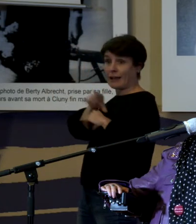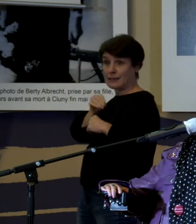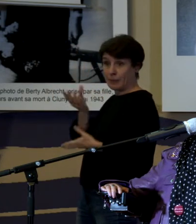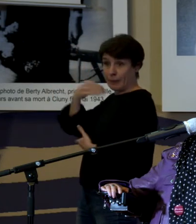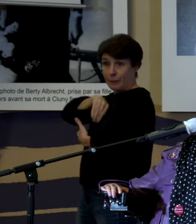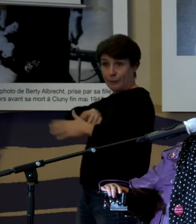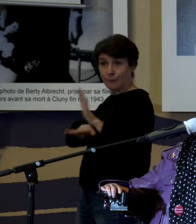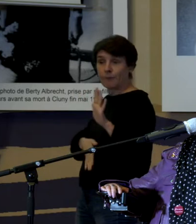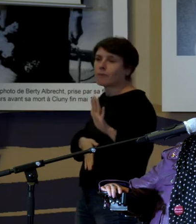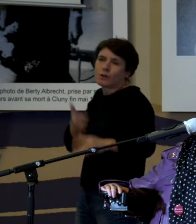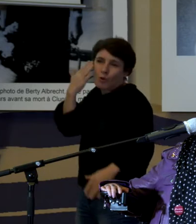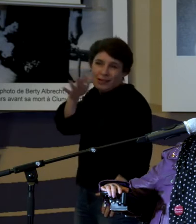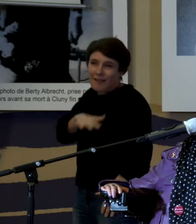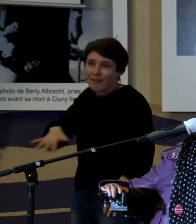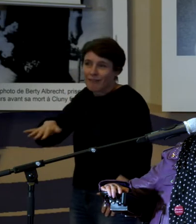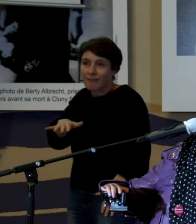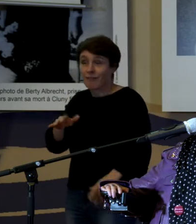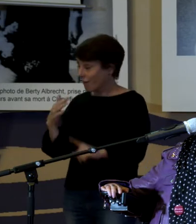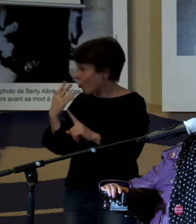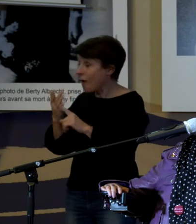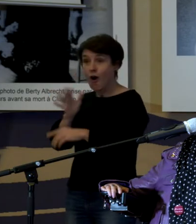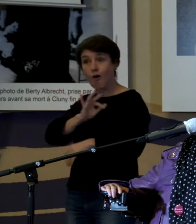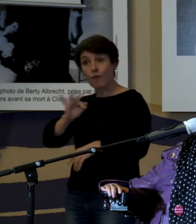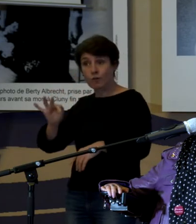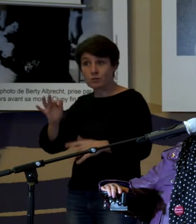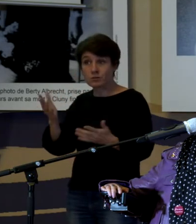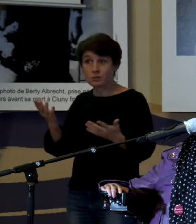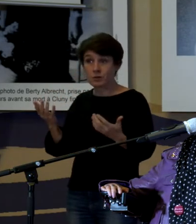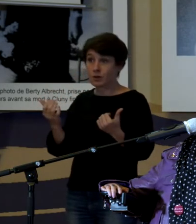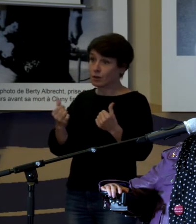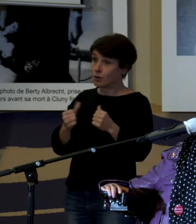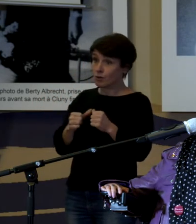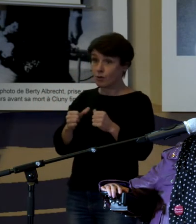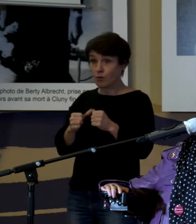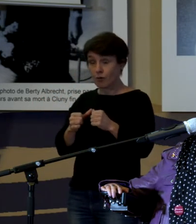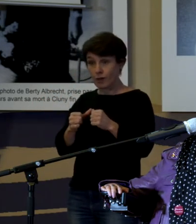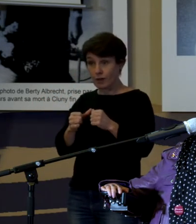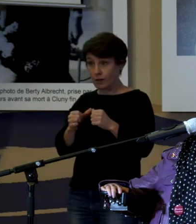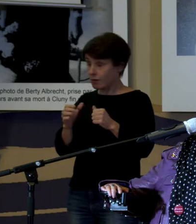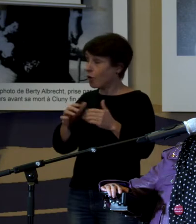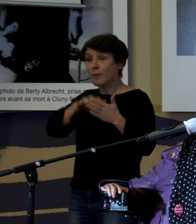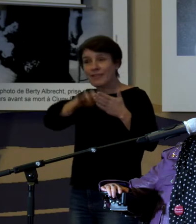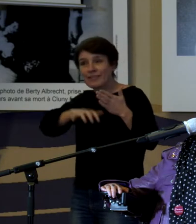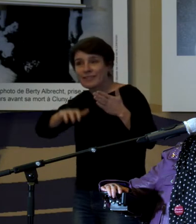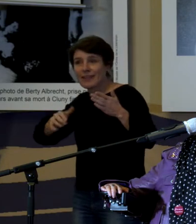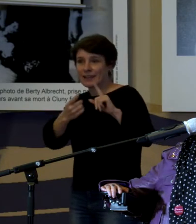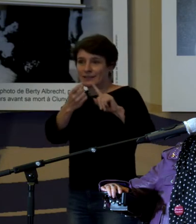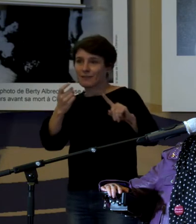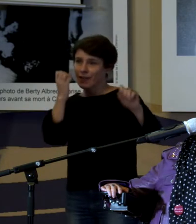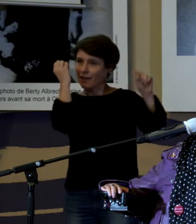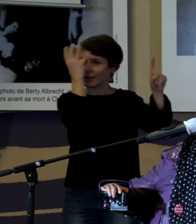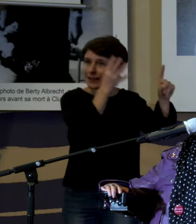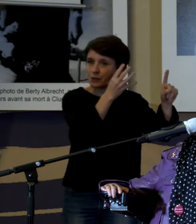jusqu'à ces dernières années, en France, à moins qu'on ait eu accès à la traduction hein, des textes issus des Disability Studies,